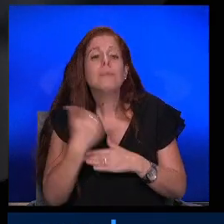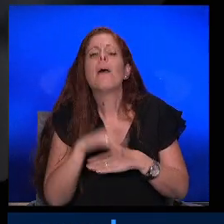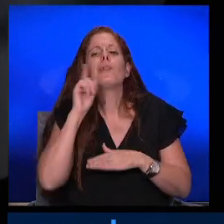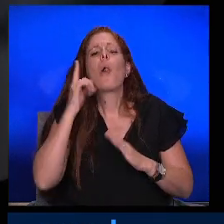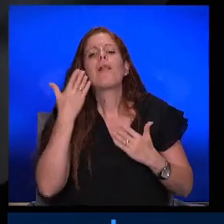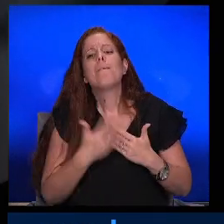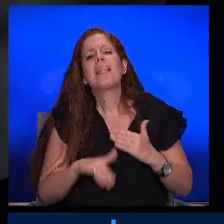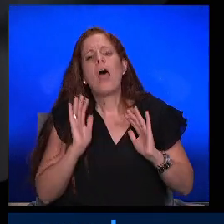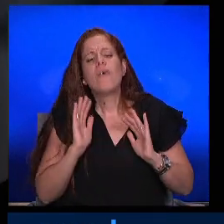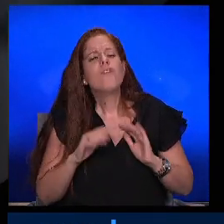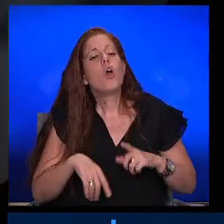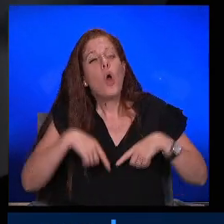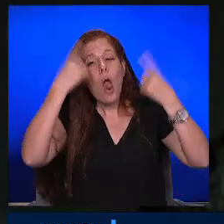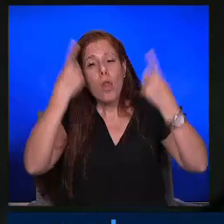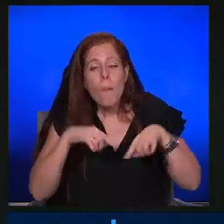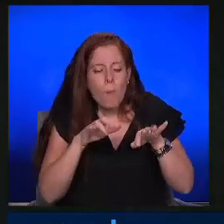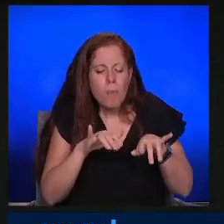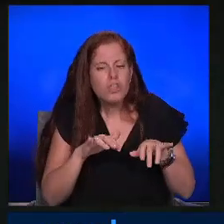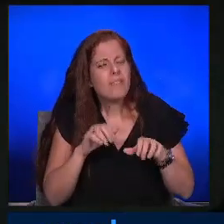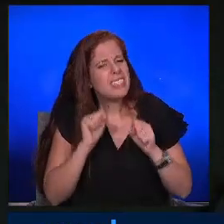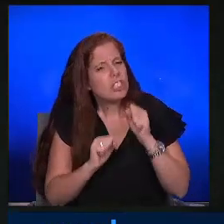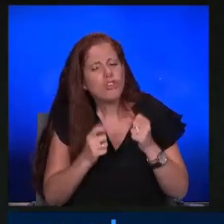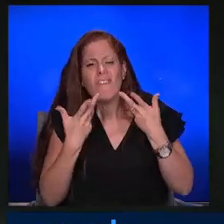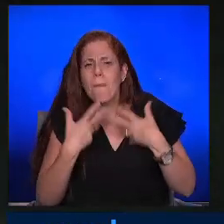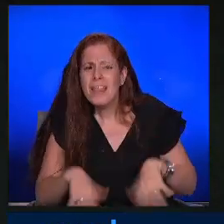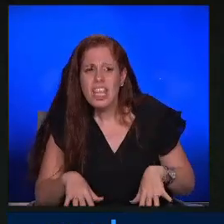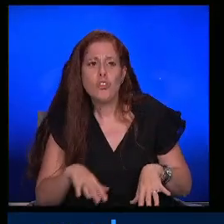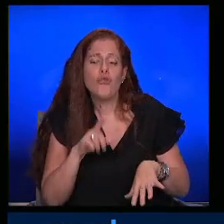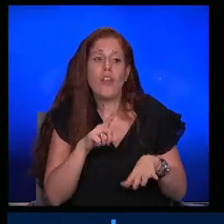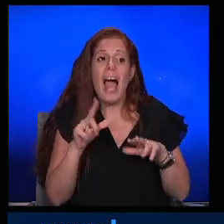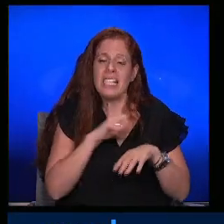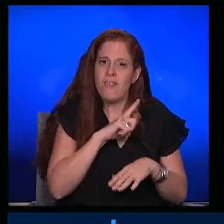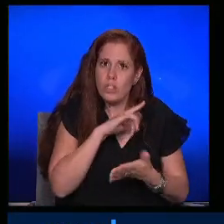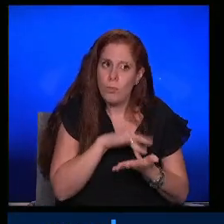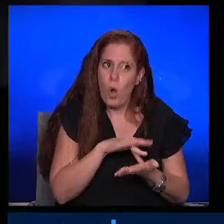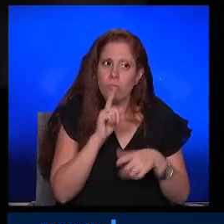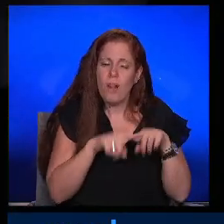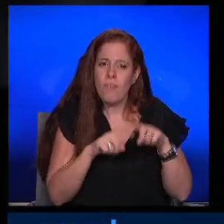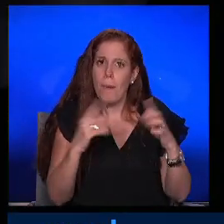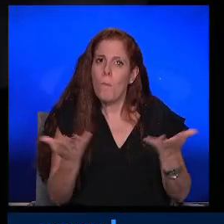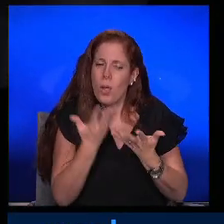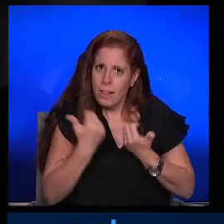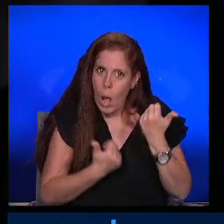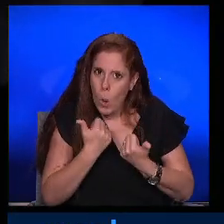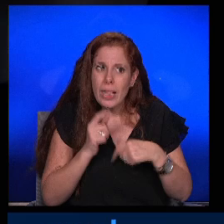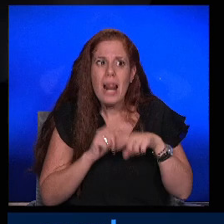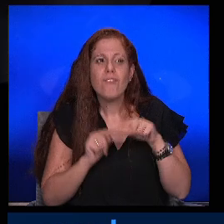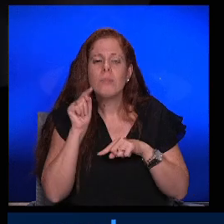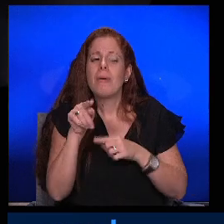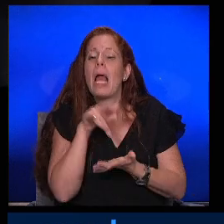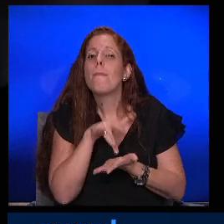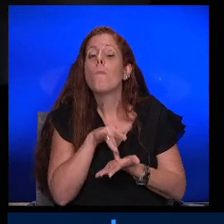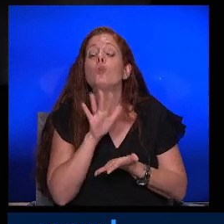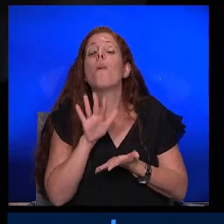מול מחשב, זה סיזיפי, זה מתיש. הצבא הוא גם מקום שלפעמים מעודד תחרות, לפעמים זה גם מגיע למקומות שהם פחות